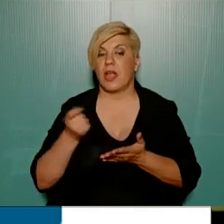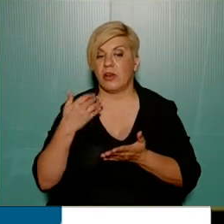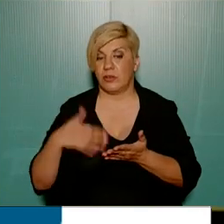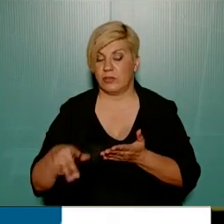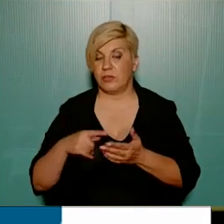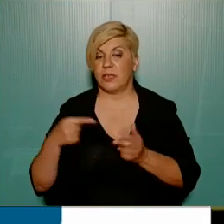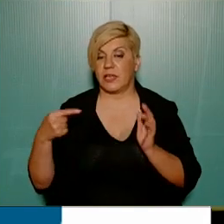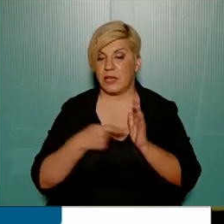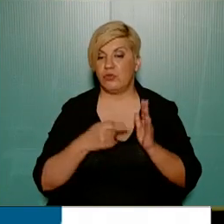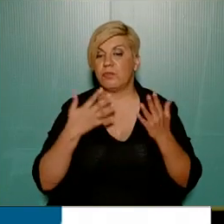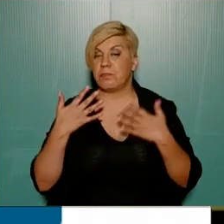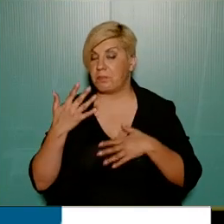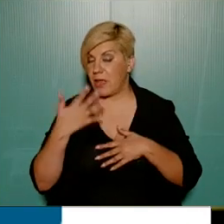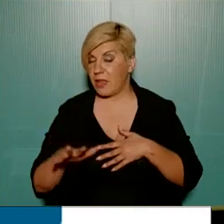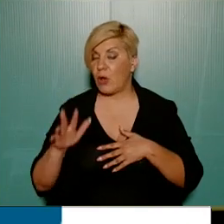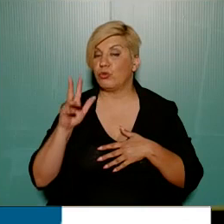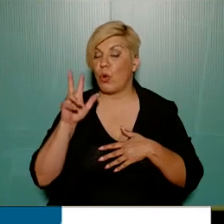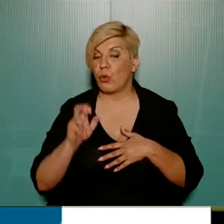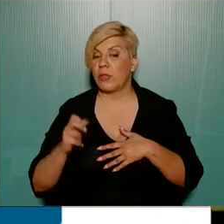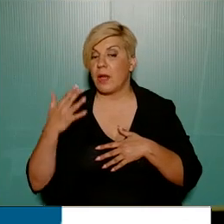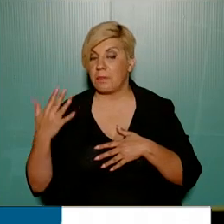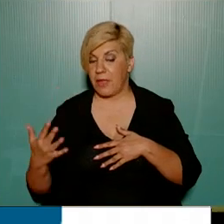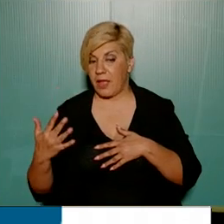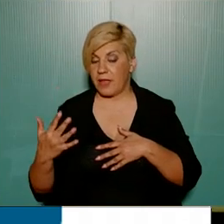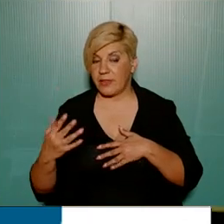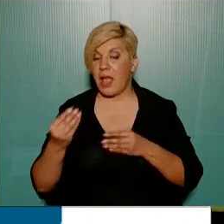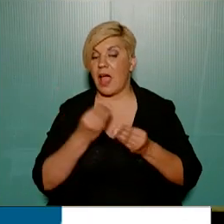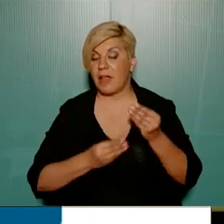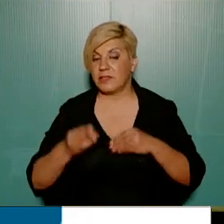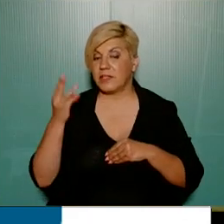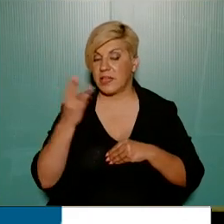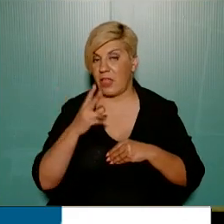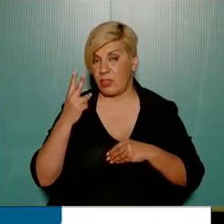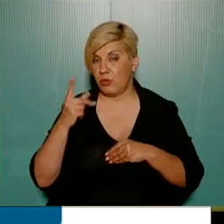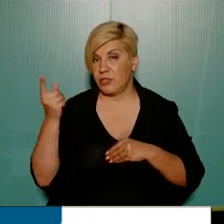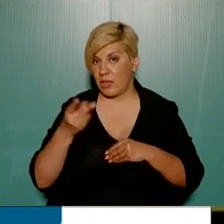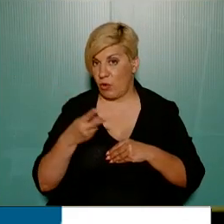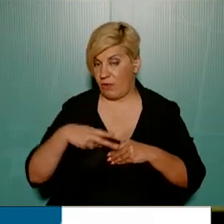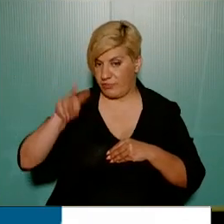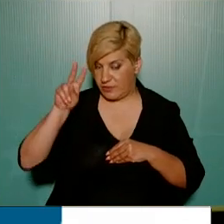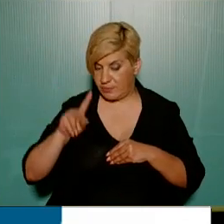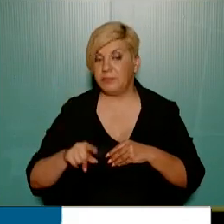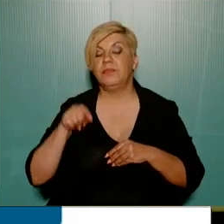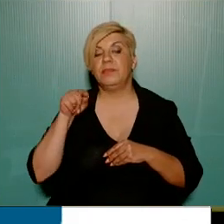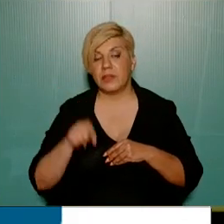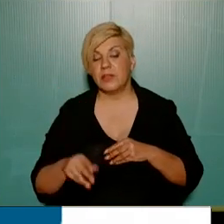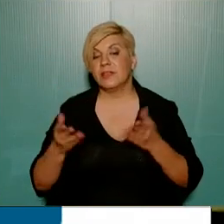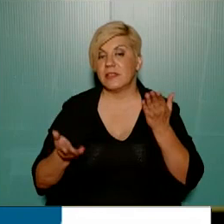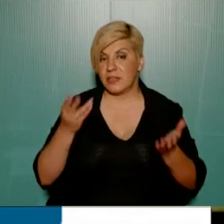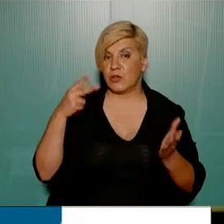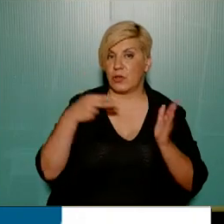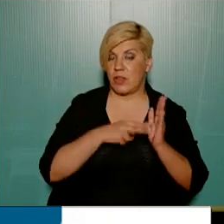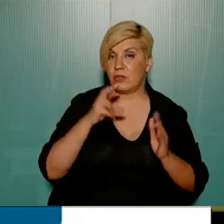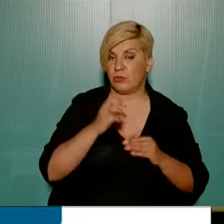πραγματοποιώντας 1.585 ελέγχους παρουσιάζοντας αύξηση κατά 32% σε συγκρίση με το